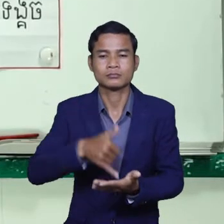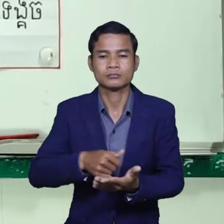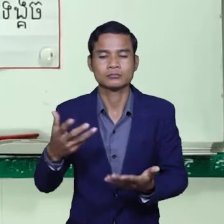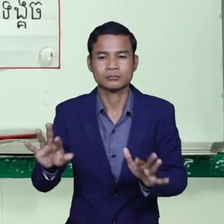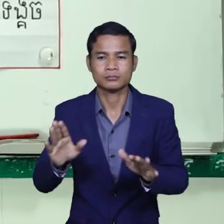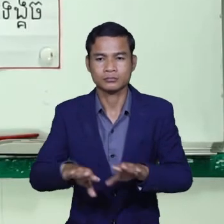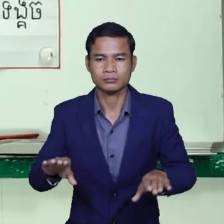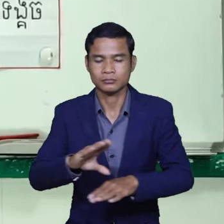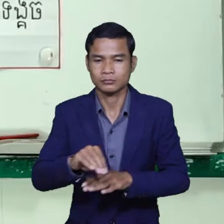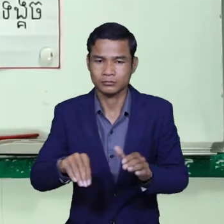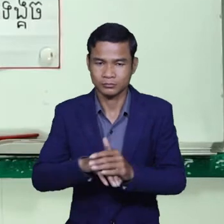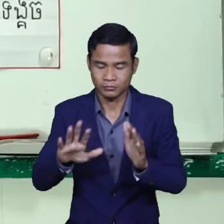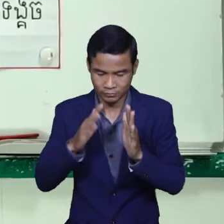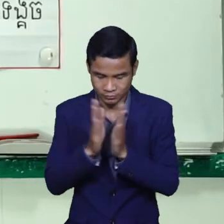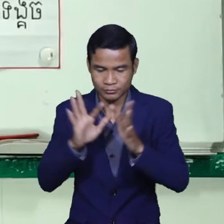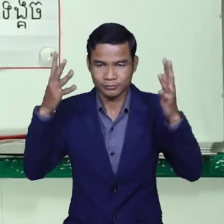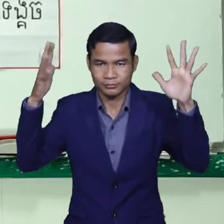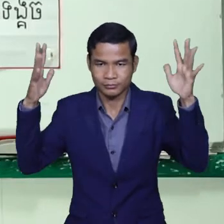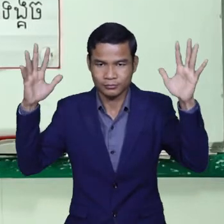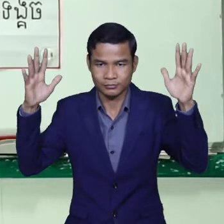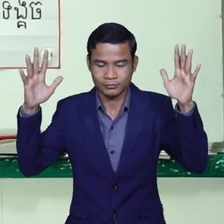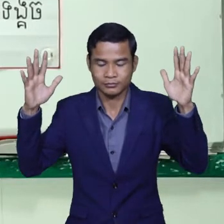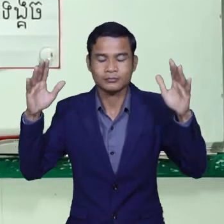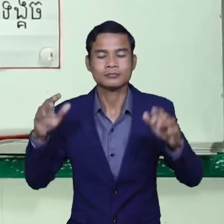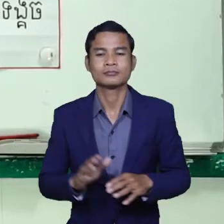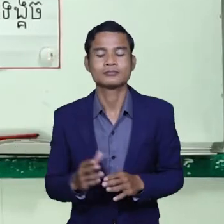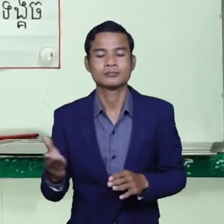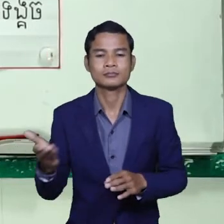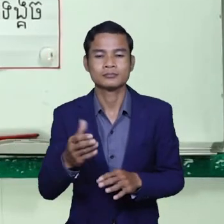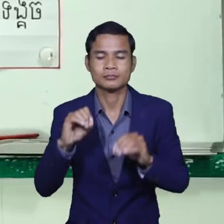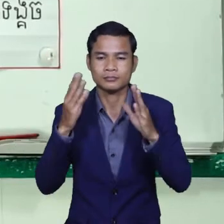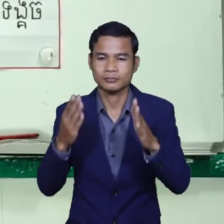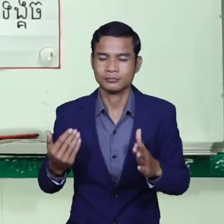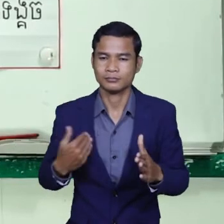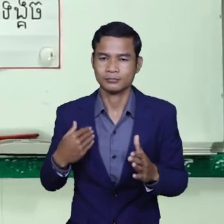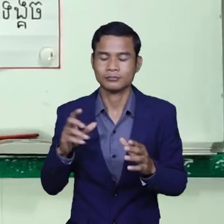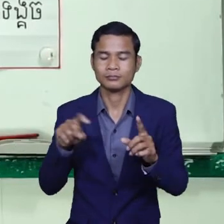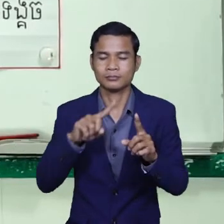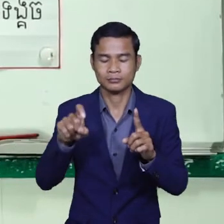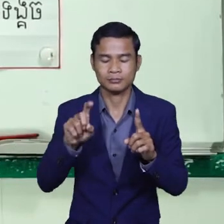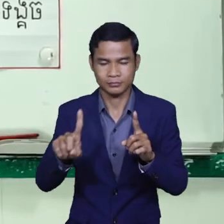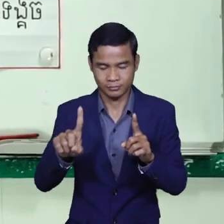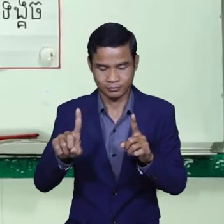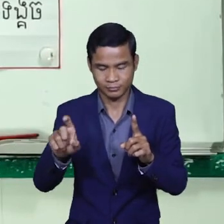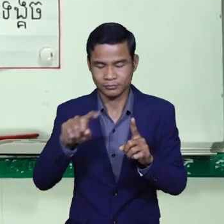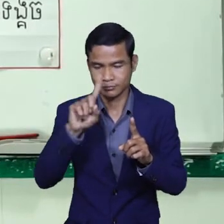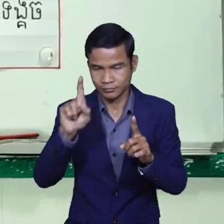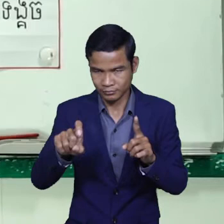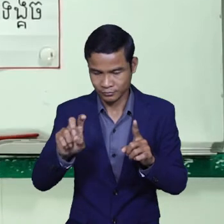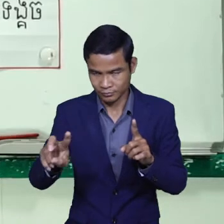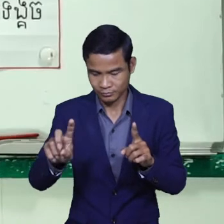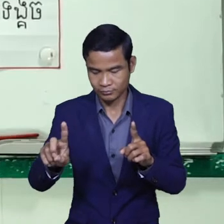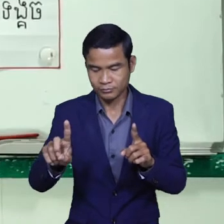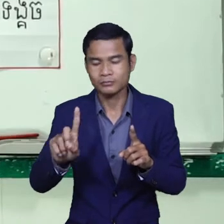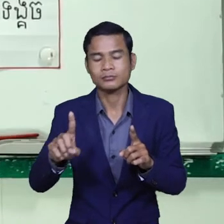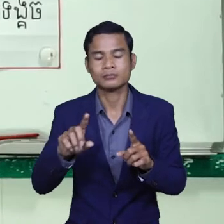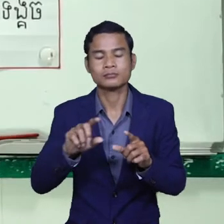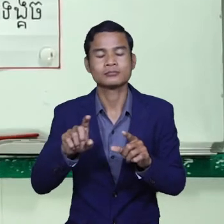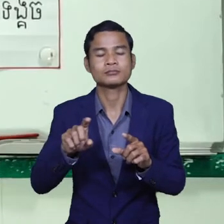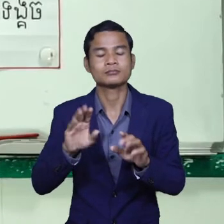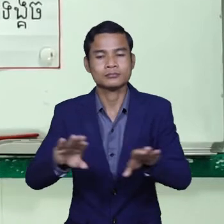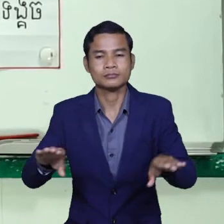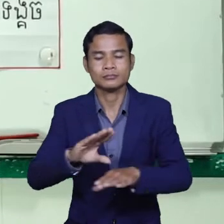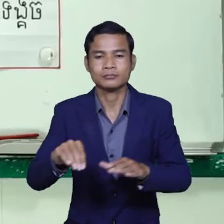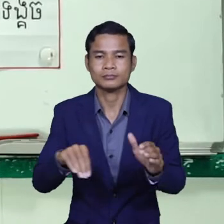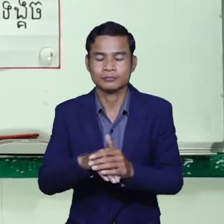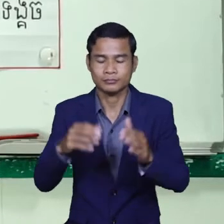còn á chà ọc ọ xa tơ con chàng chẳng nè cô nông miên cha sầm nua môi tiết đầm bay su tài căn con tặng ạc nè chẳng con cha